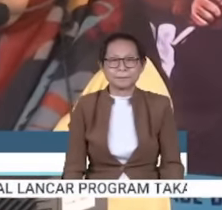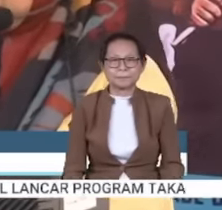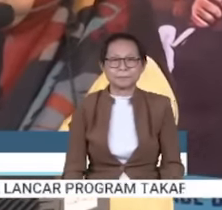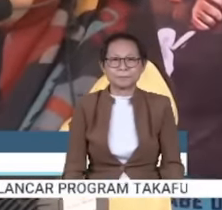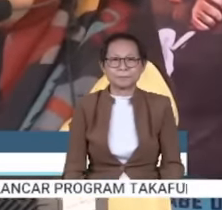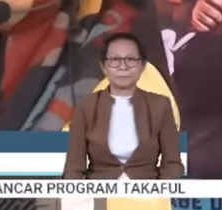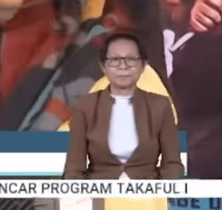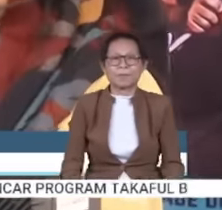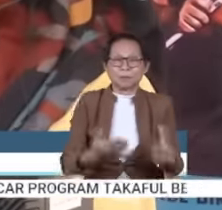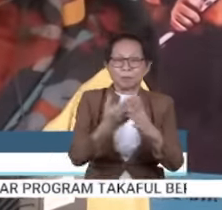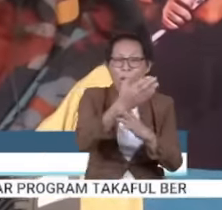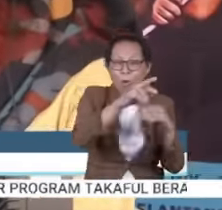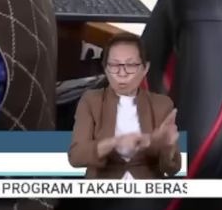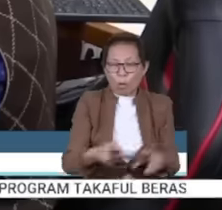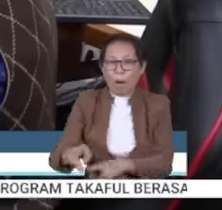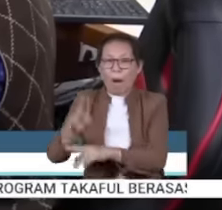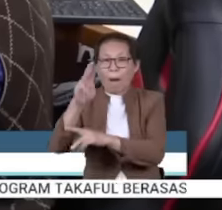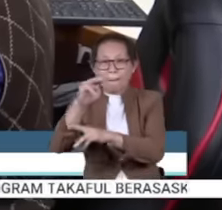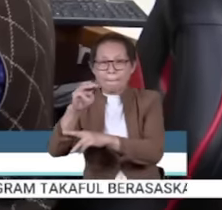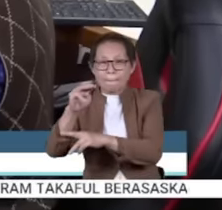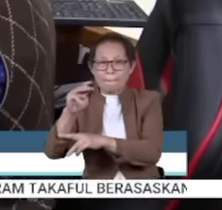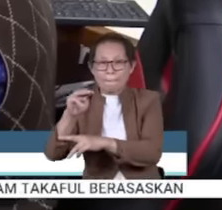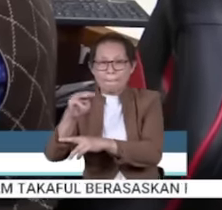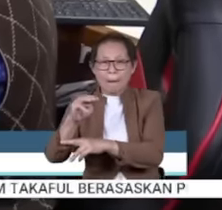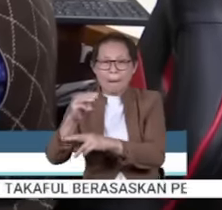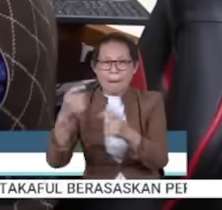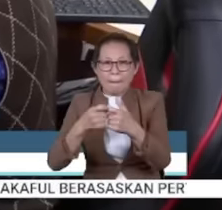antaranya menurut si rancangan